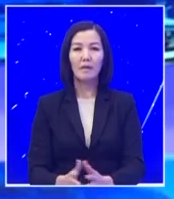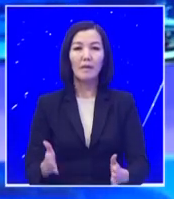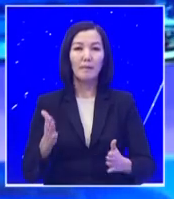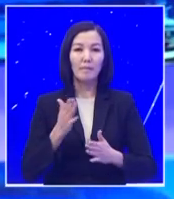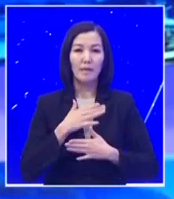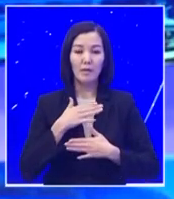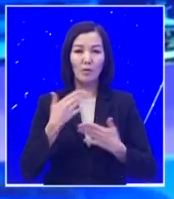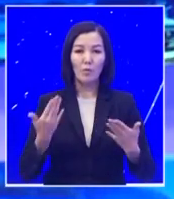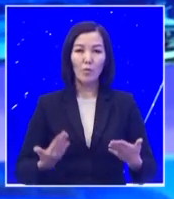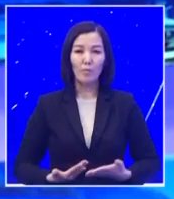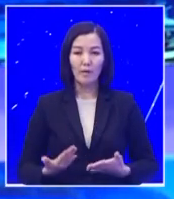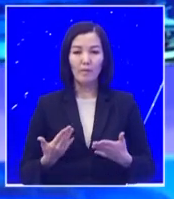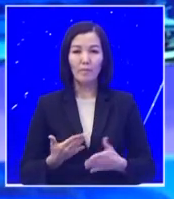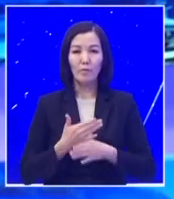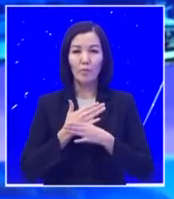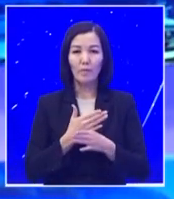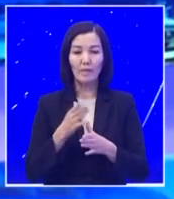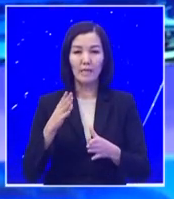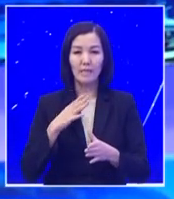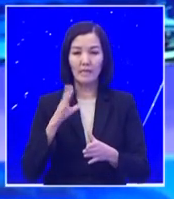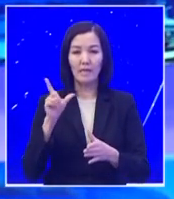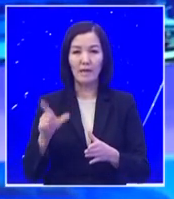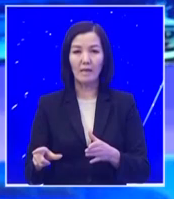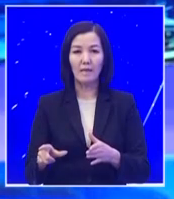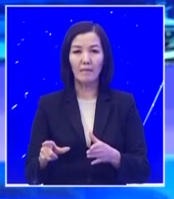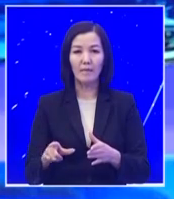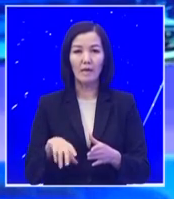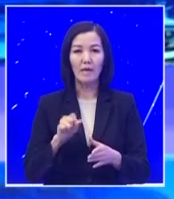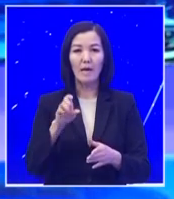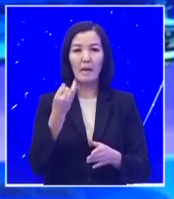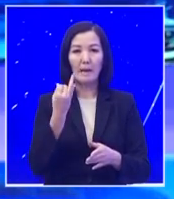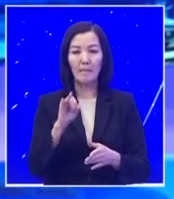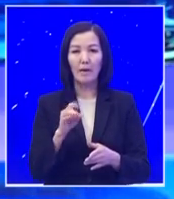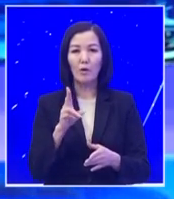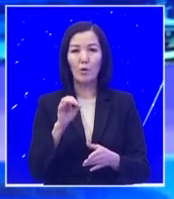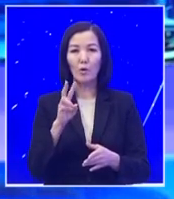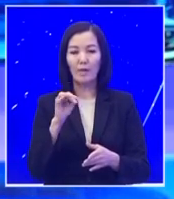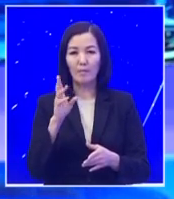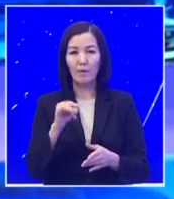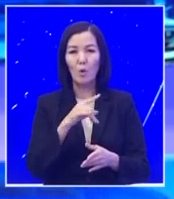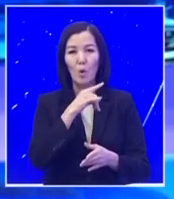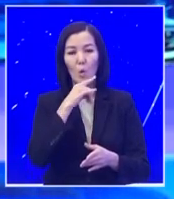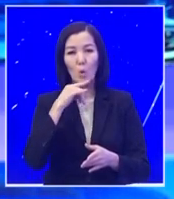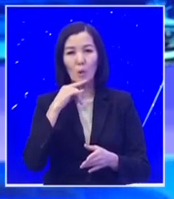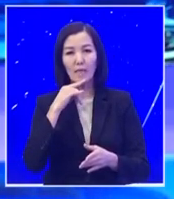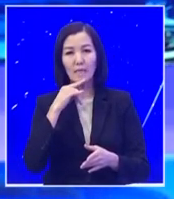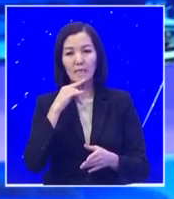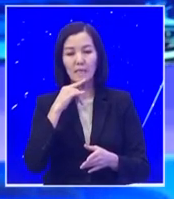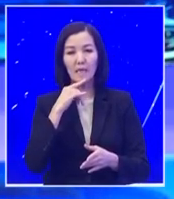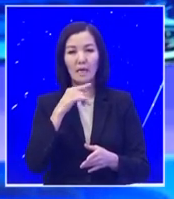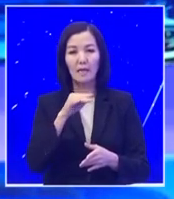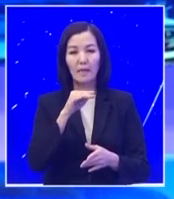Дүниеге көзімді ашқан кісі, қазақтың санасын сілкінтуге ғұмырын арнаған Абай Құнанбайұлы орыс демократы Михаэльске осындай баға